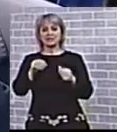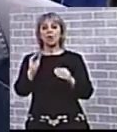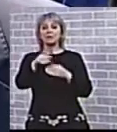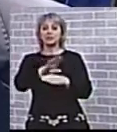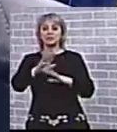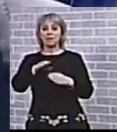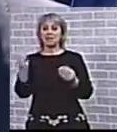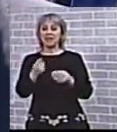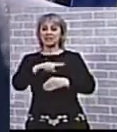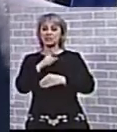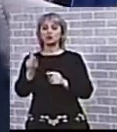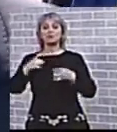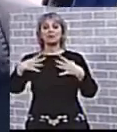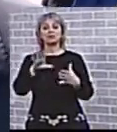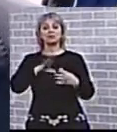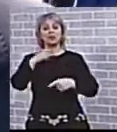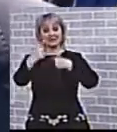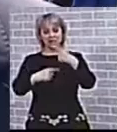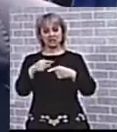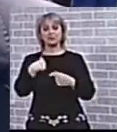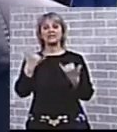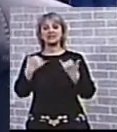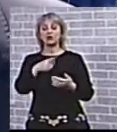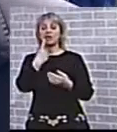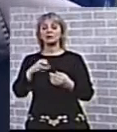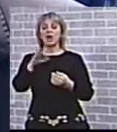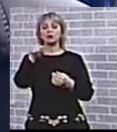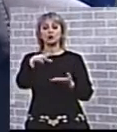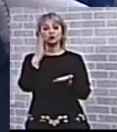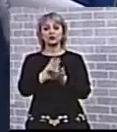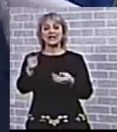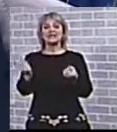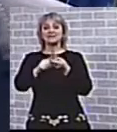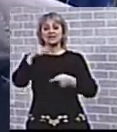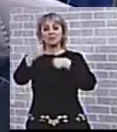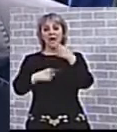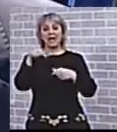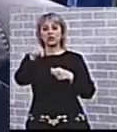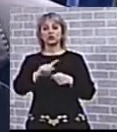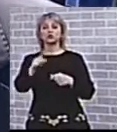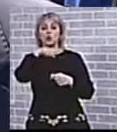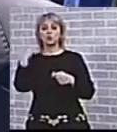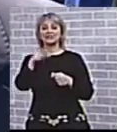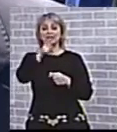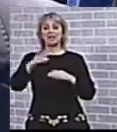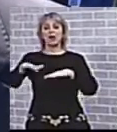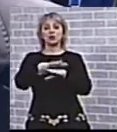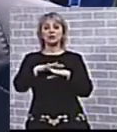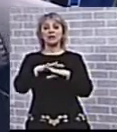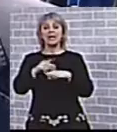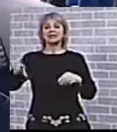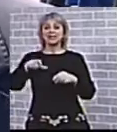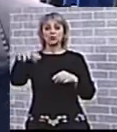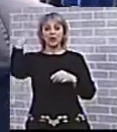приложили немало сил, чтобы этот праздник, по сути, стал традицией. Мы сегодня говорим о том, что существует связь поколений, что русский народ,